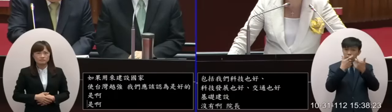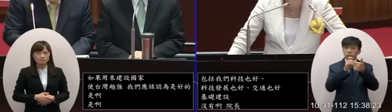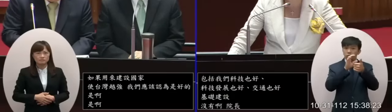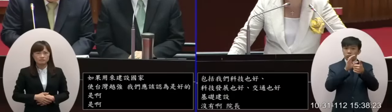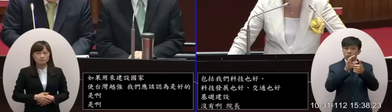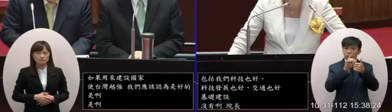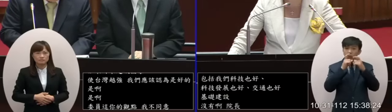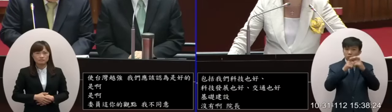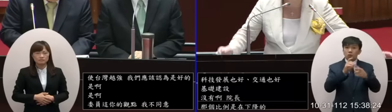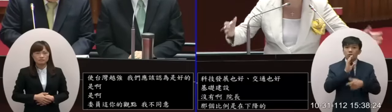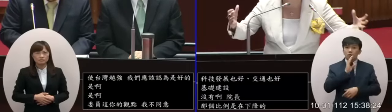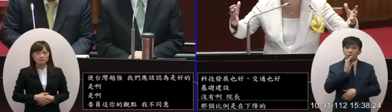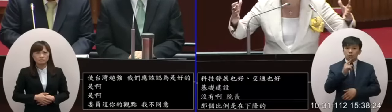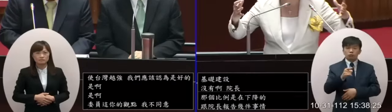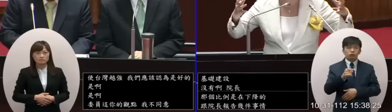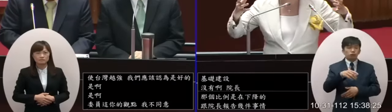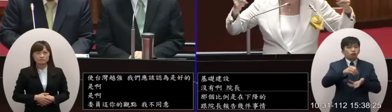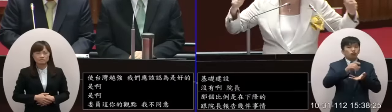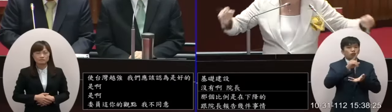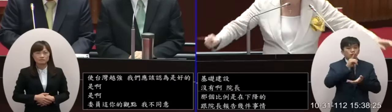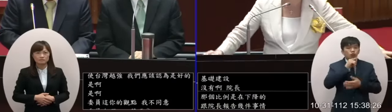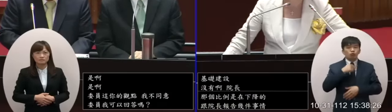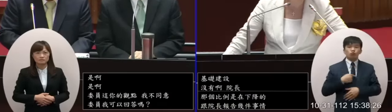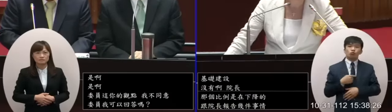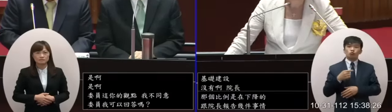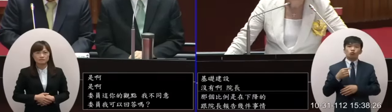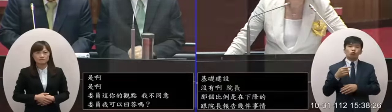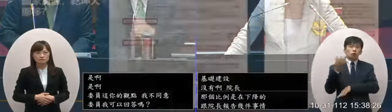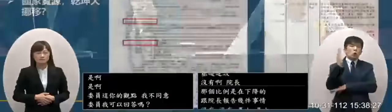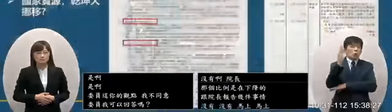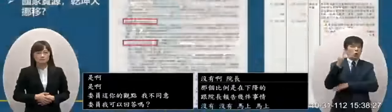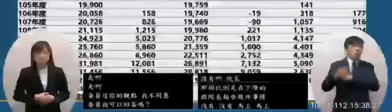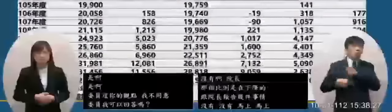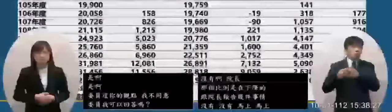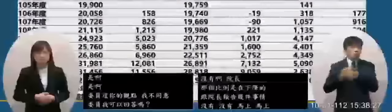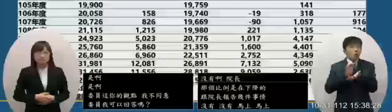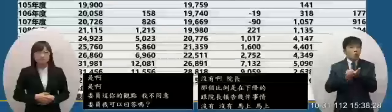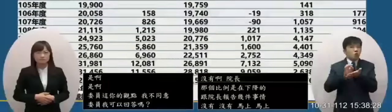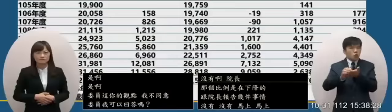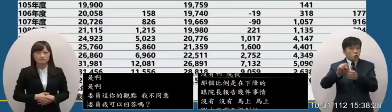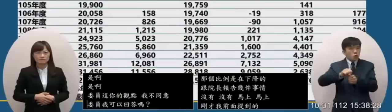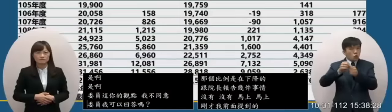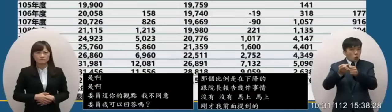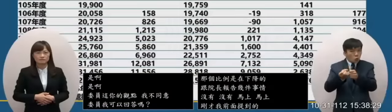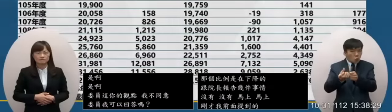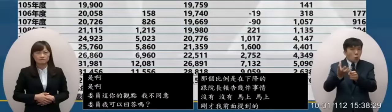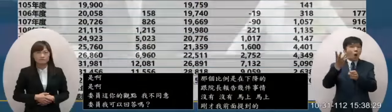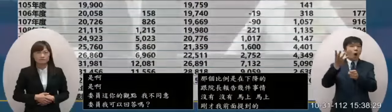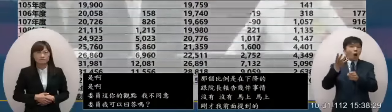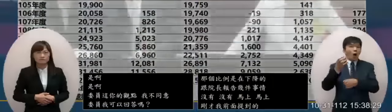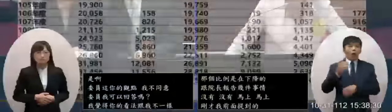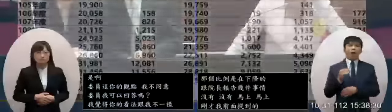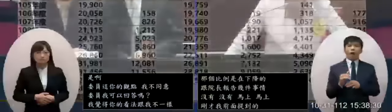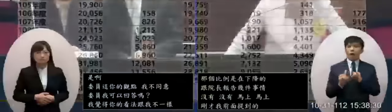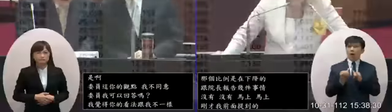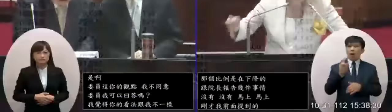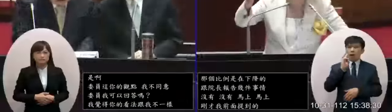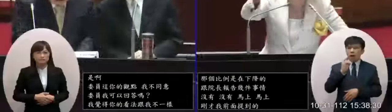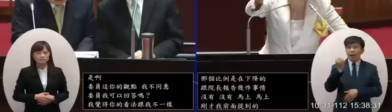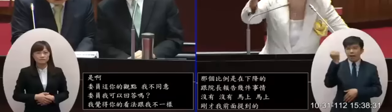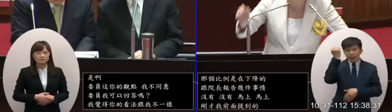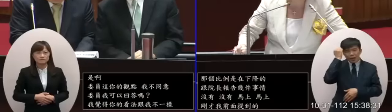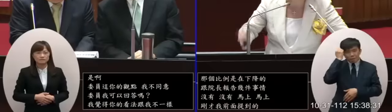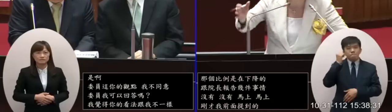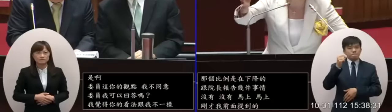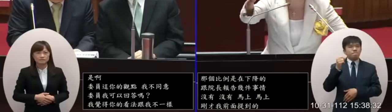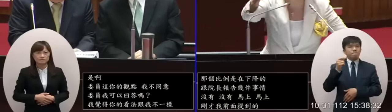您刚前面提到说，哎，因为我们的税入越来越多啊，这院长，难怪我才知道为什么民众越来越苦，因为